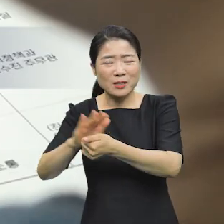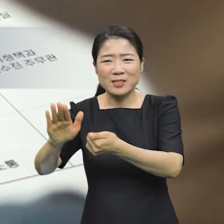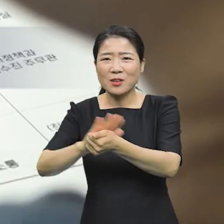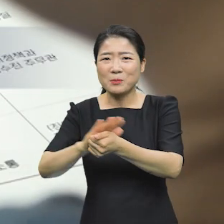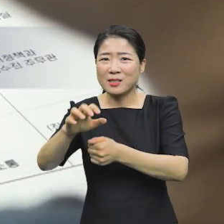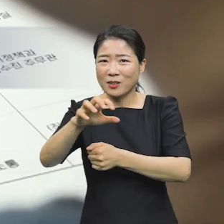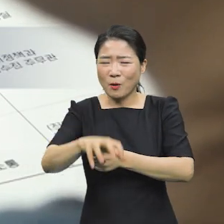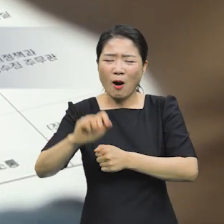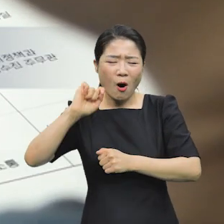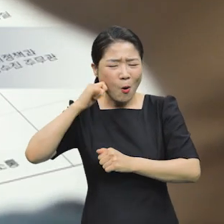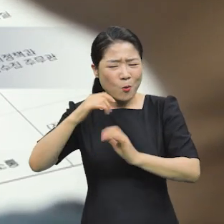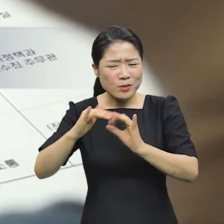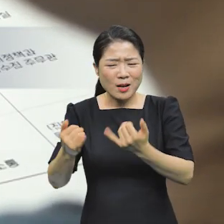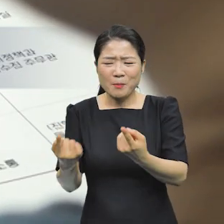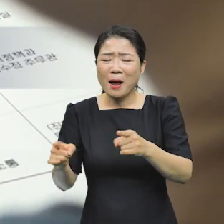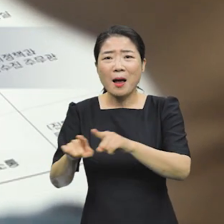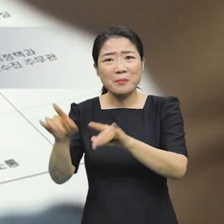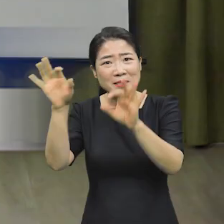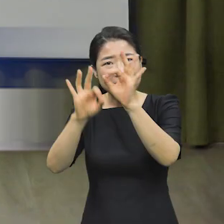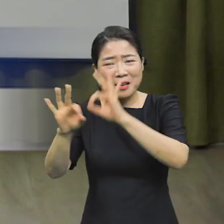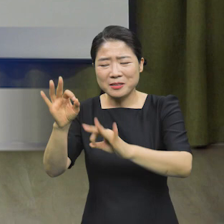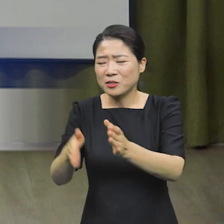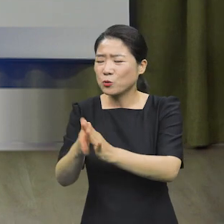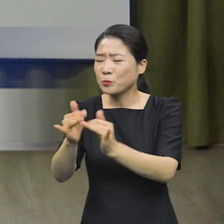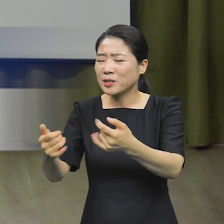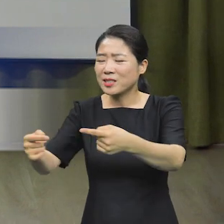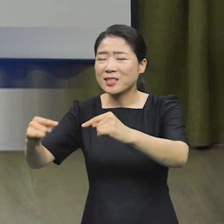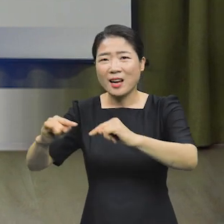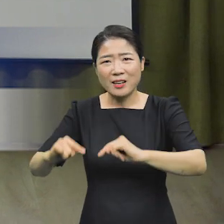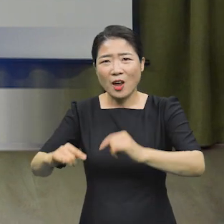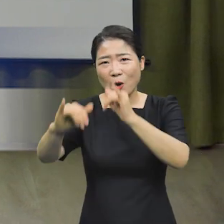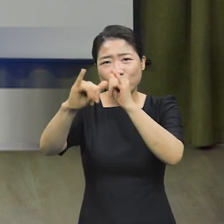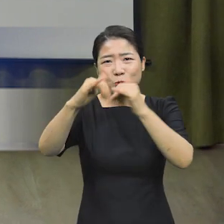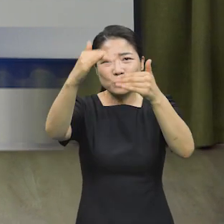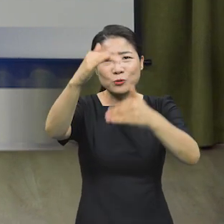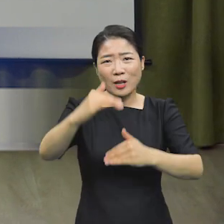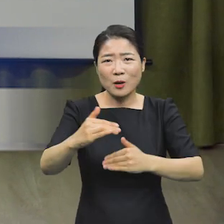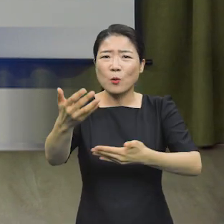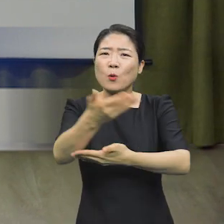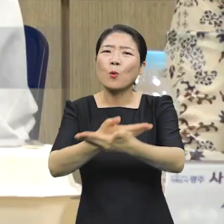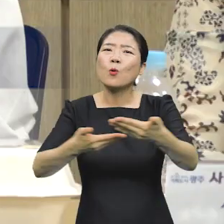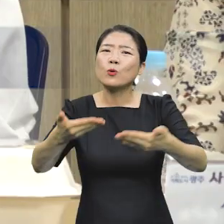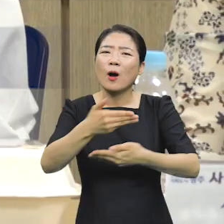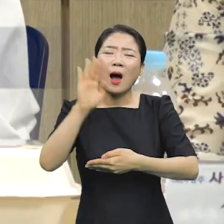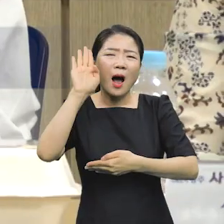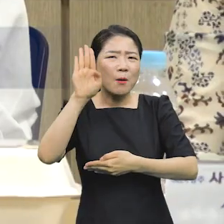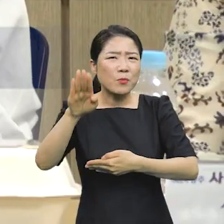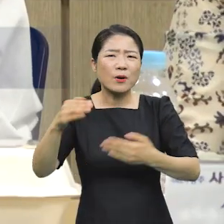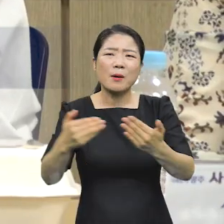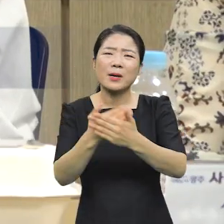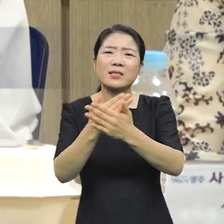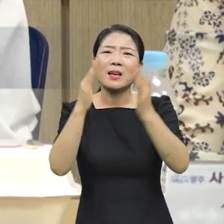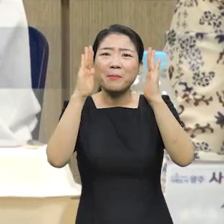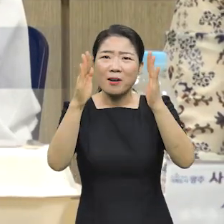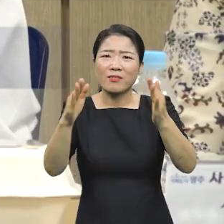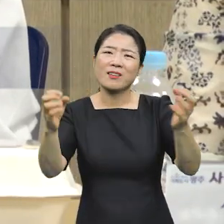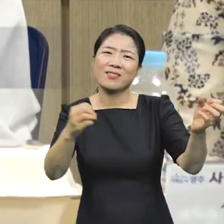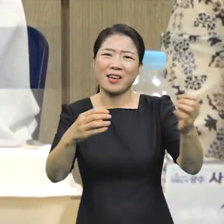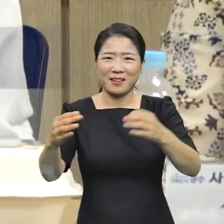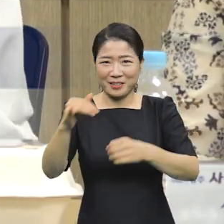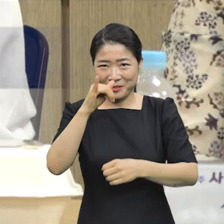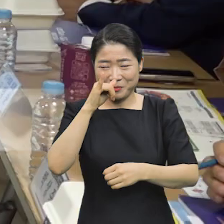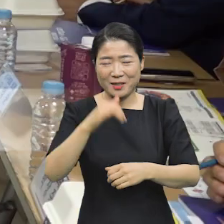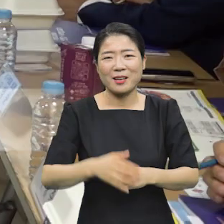어려운 분들을 함께 찾고 도와준 주민들이 자리해 우수 사례를 공유하고 앞으로의 방향성 등에 대해 이야기를